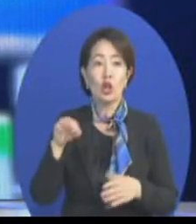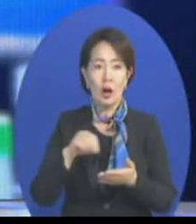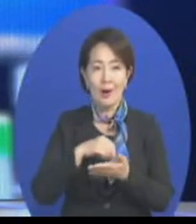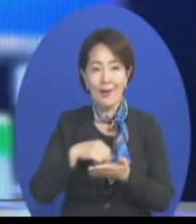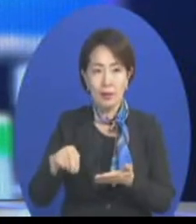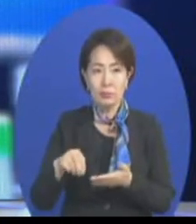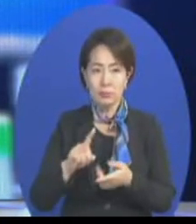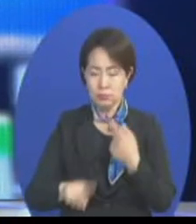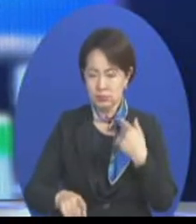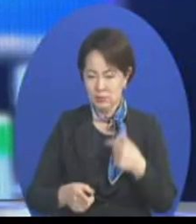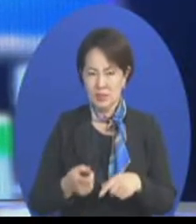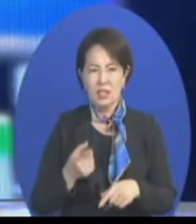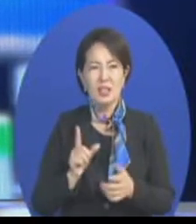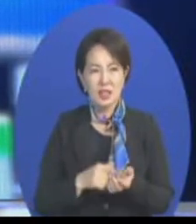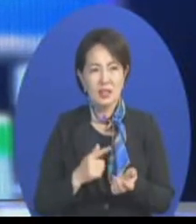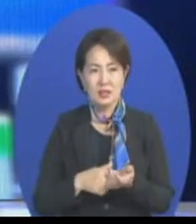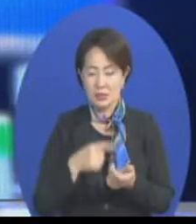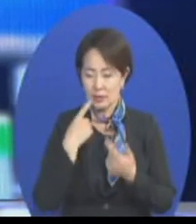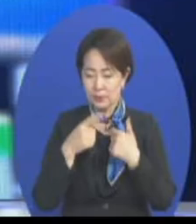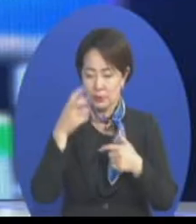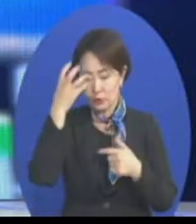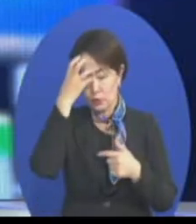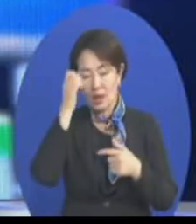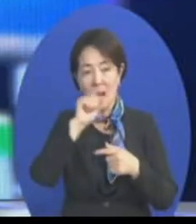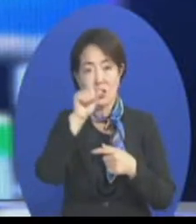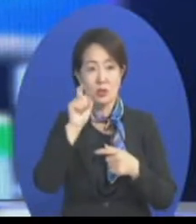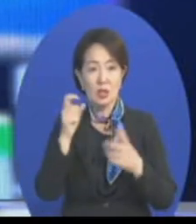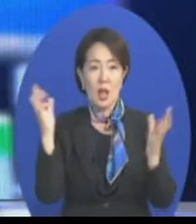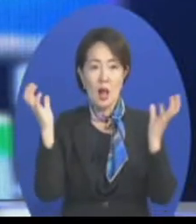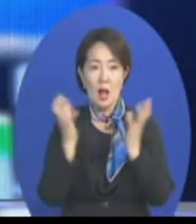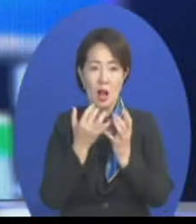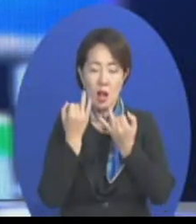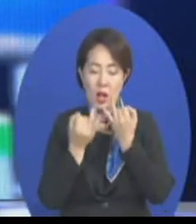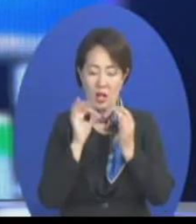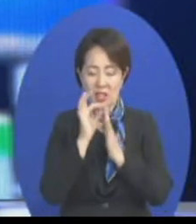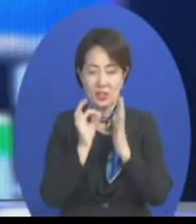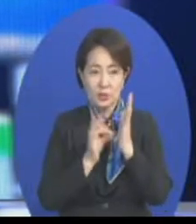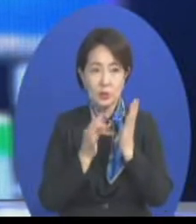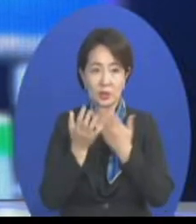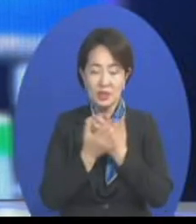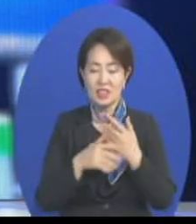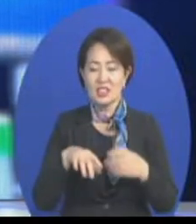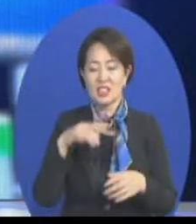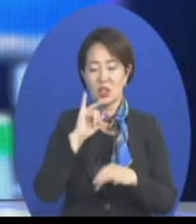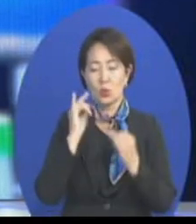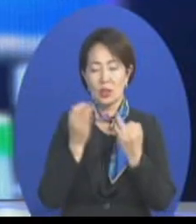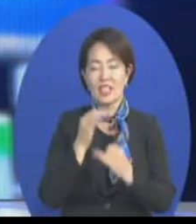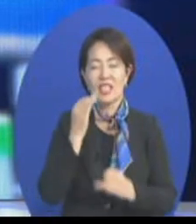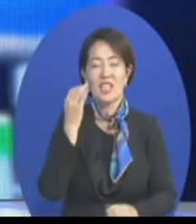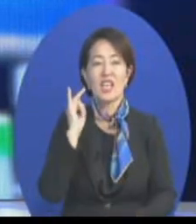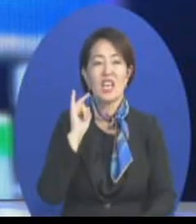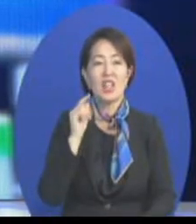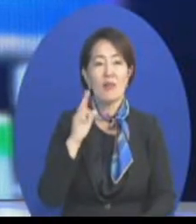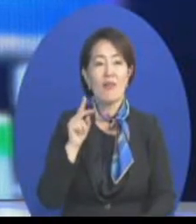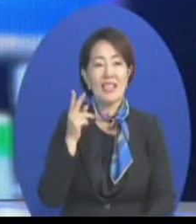хэрэгтэй гэж албаныхан үзэж байна. Тэгвэл энэ асуудлаар төрийн ордонд хэлэлцүүлэг боллоо. Хэлэлцүүлгийг улсын хурлын инновац цахим бодлогын байнгын